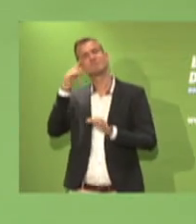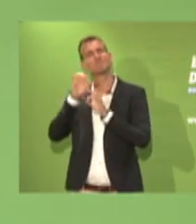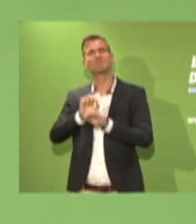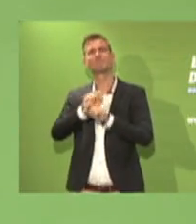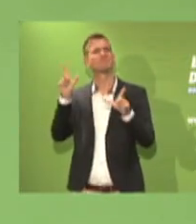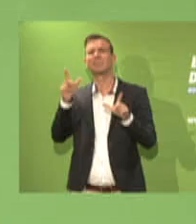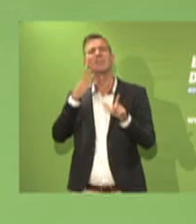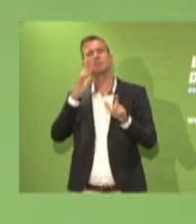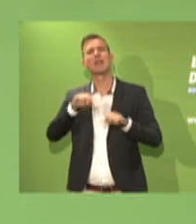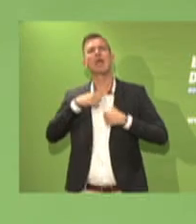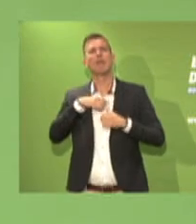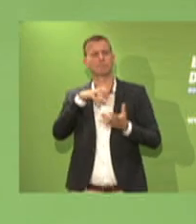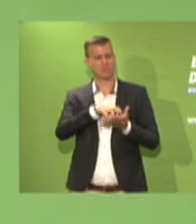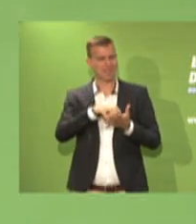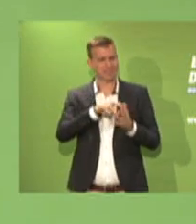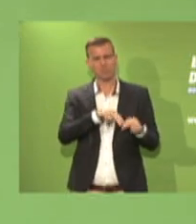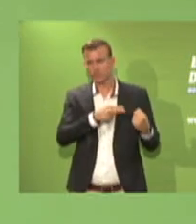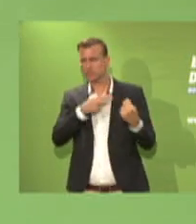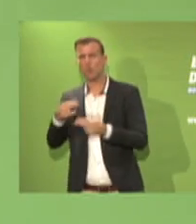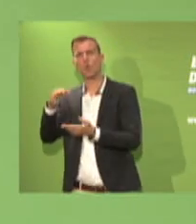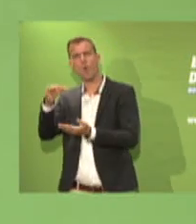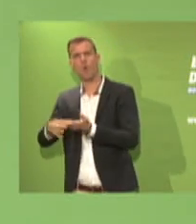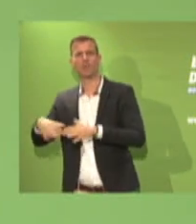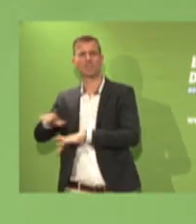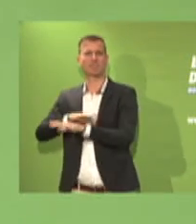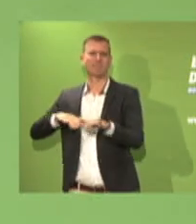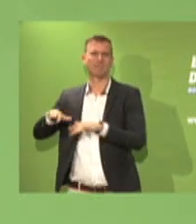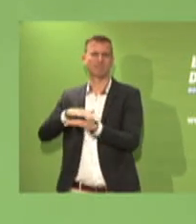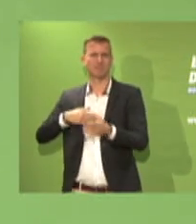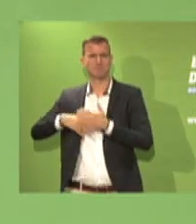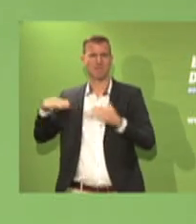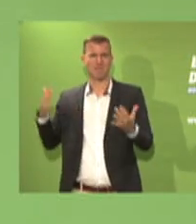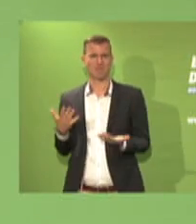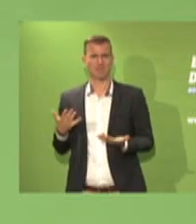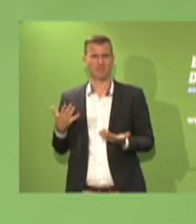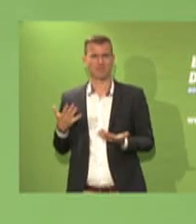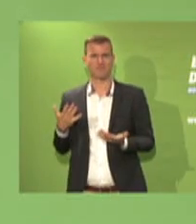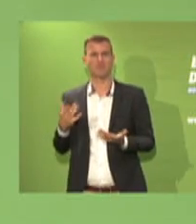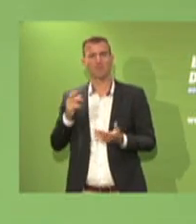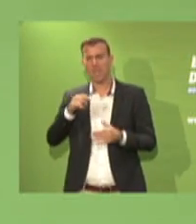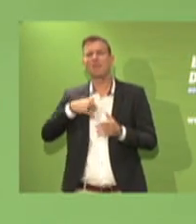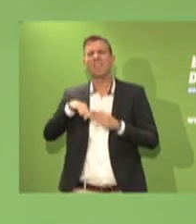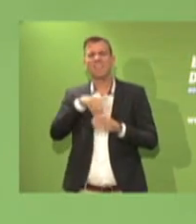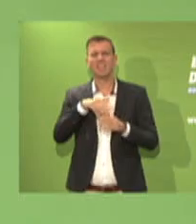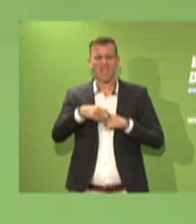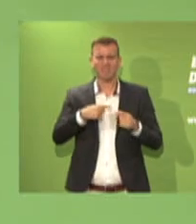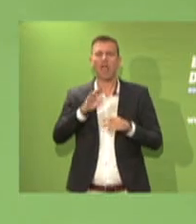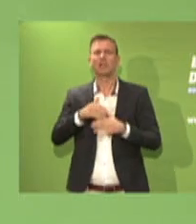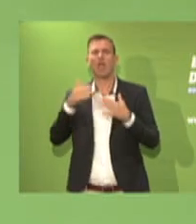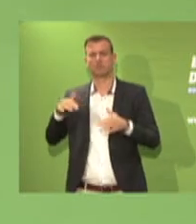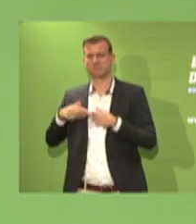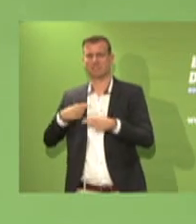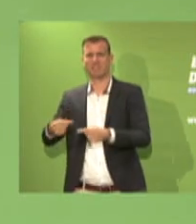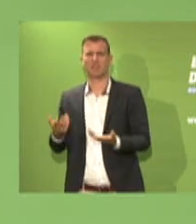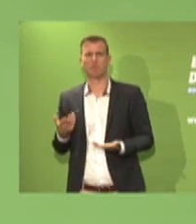Leben zurück in die Innenstädte, das Leben zurück in die Ortskerne holen und wir wollen eben, dass Innenentwicklung vor Außenentwicklung geht und diesen Flächenverbrauch